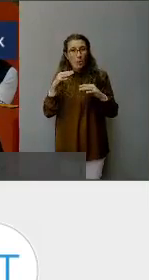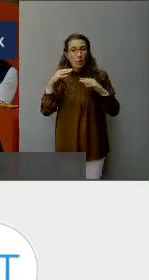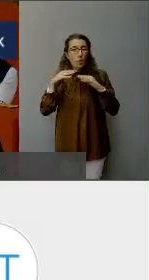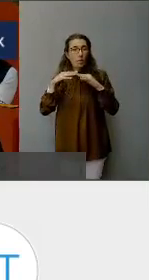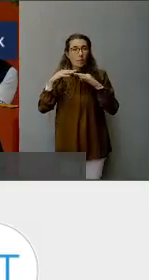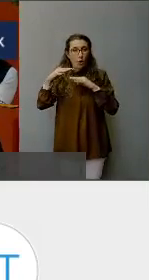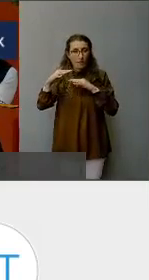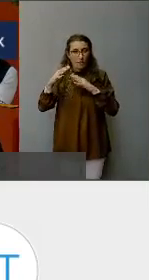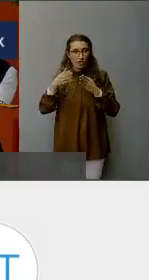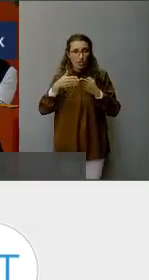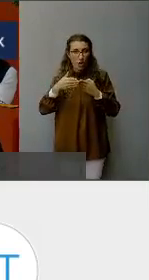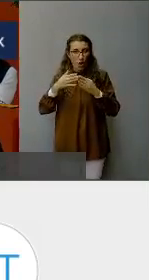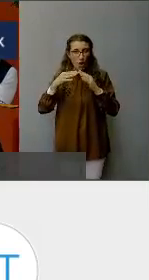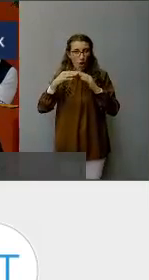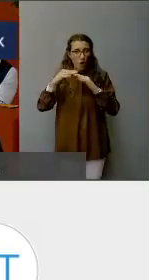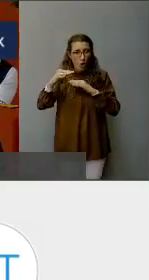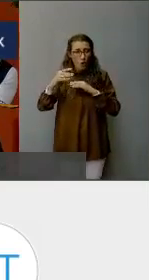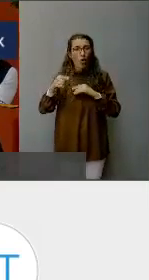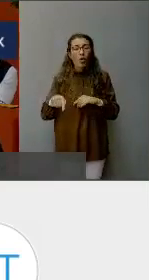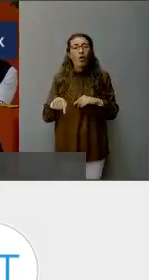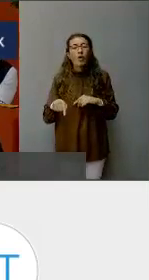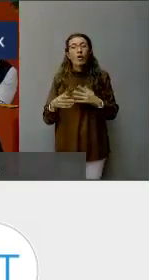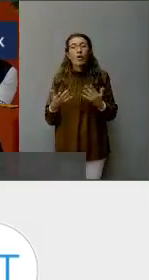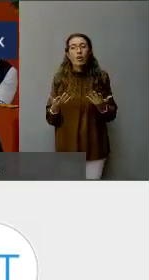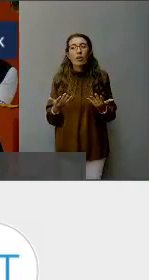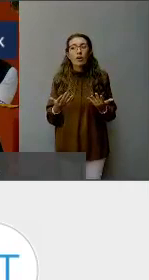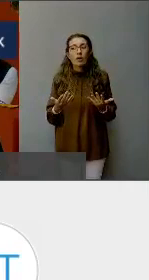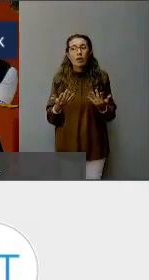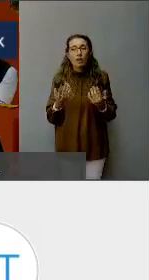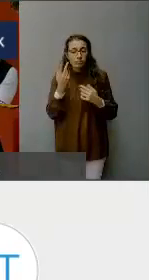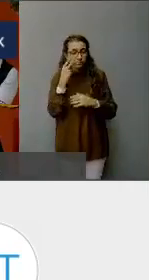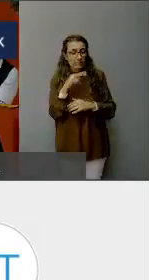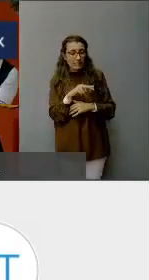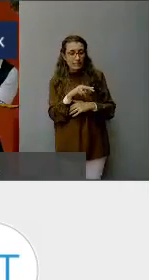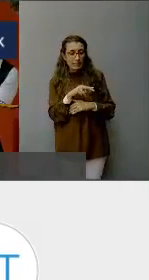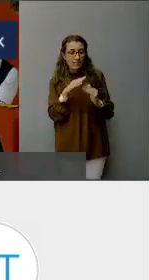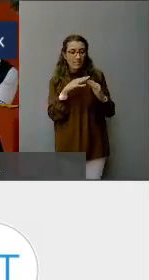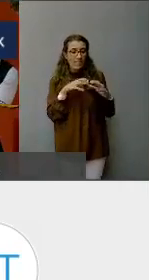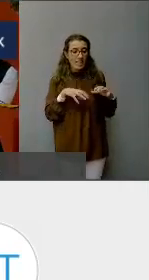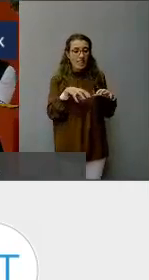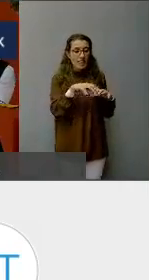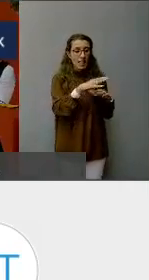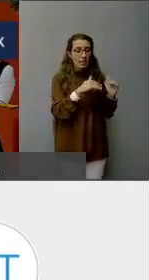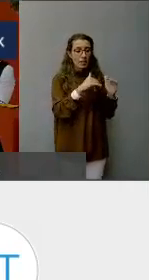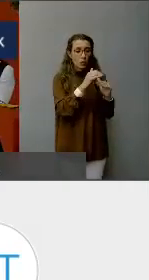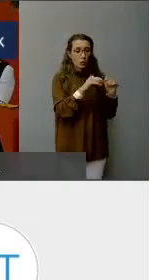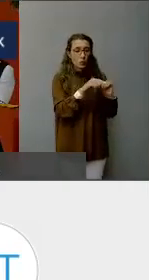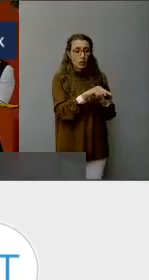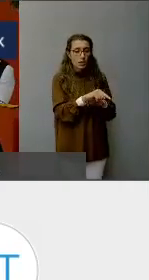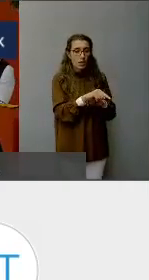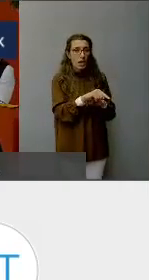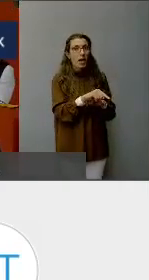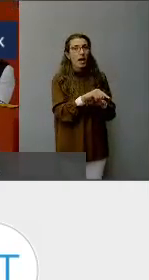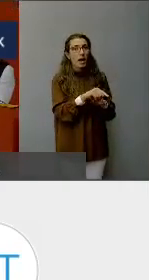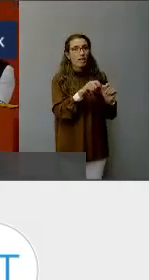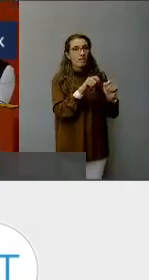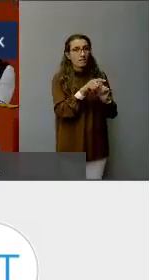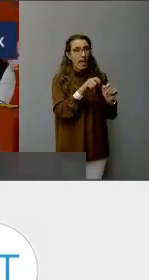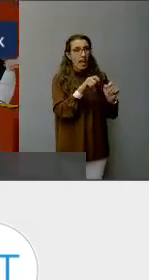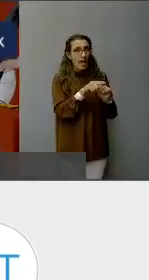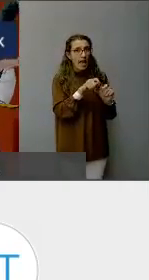e che veda attraverso la costruzione di quelle villette la possibilità di vendere quelle villette a quelli che poi